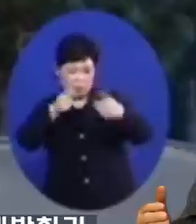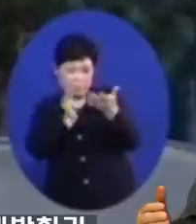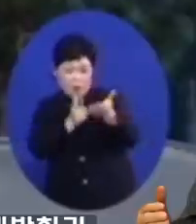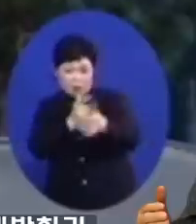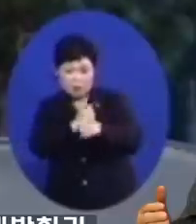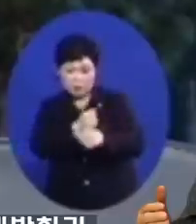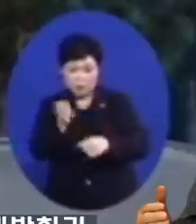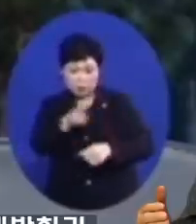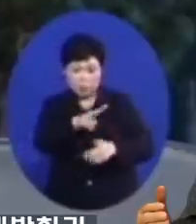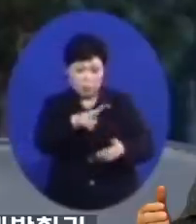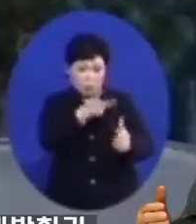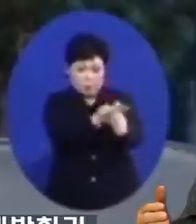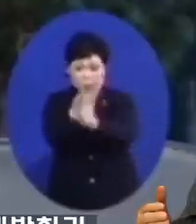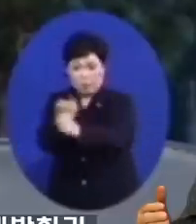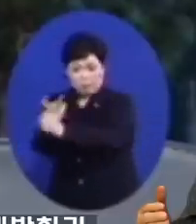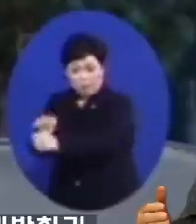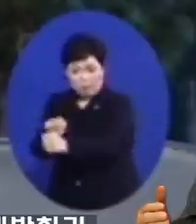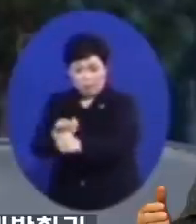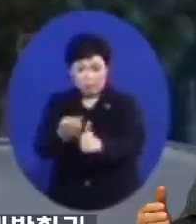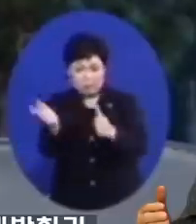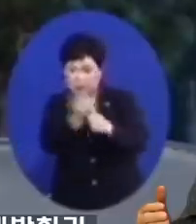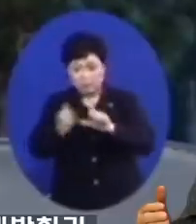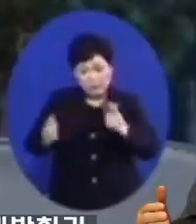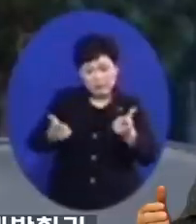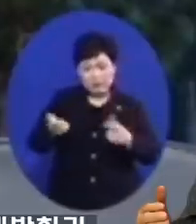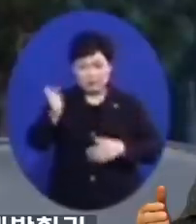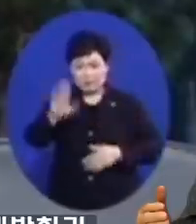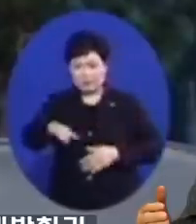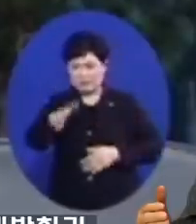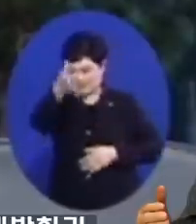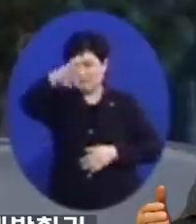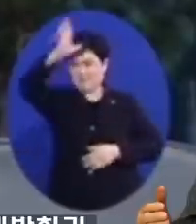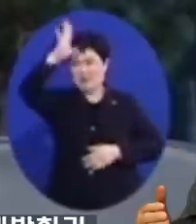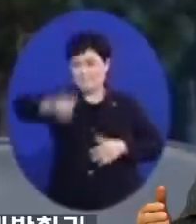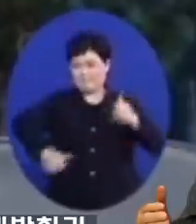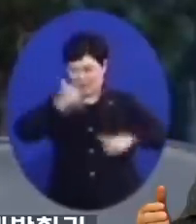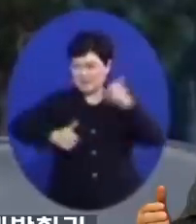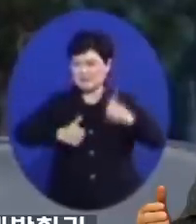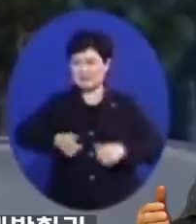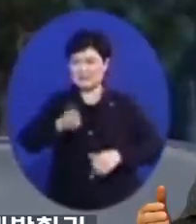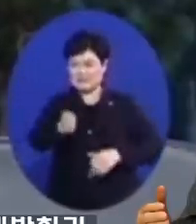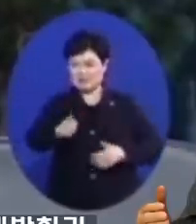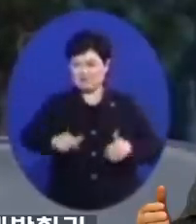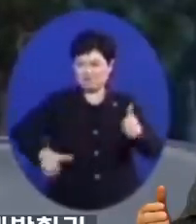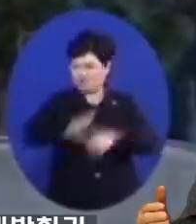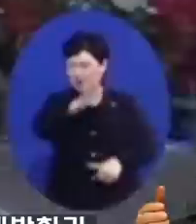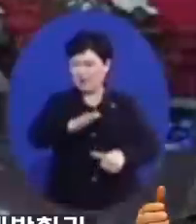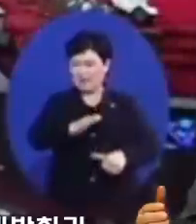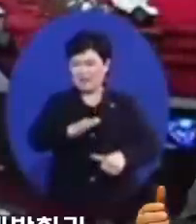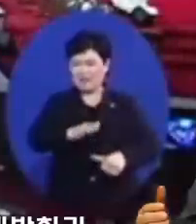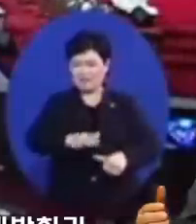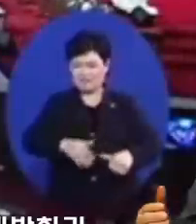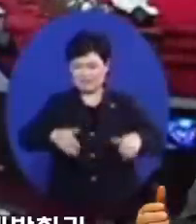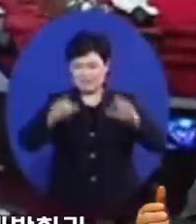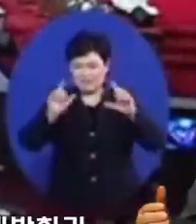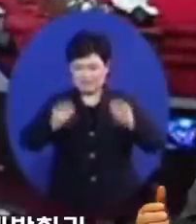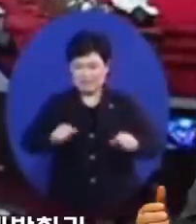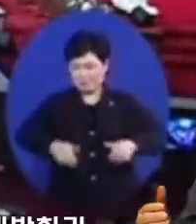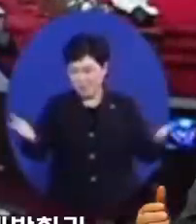뛰어다니는 토끼도 안 잡거든요. 그래, 알렉산더 대왕이 화가 나서 이는 죽여버려라. 살아있을 필요가 없다고.